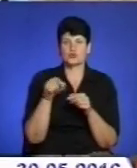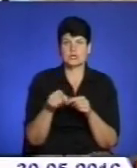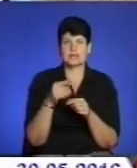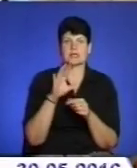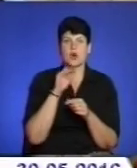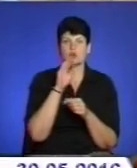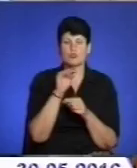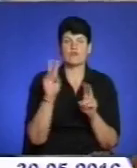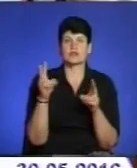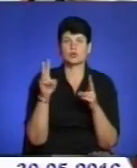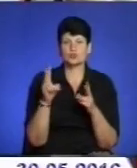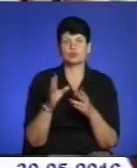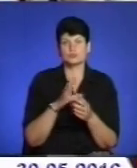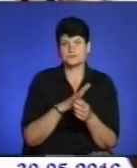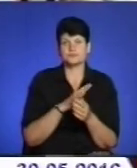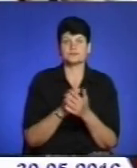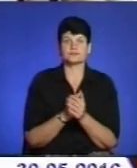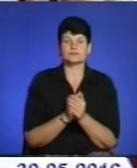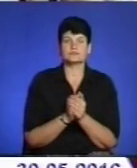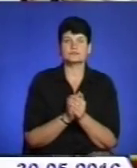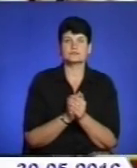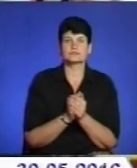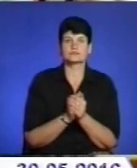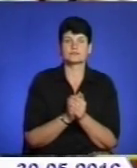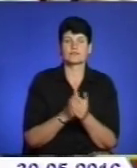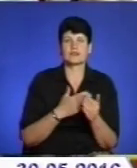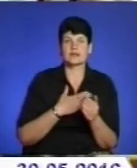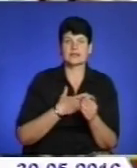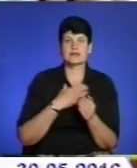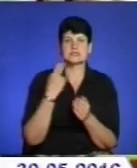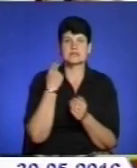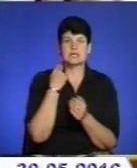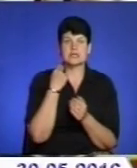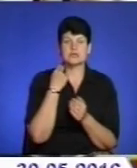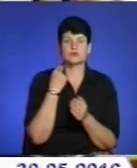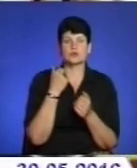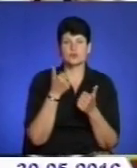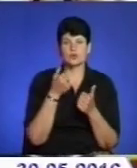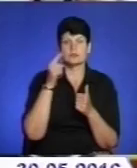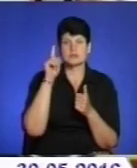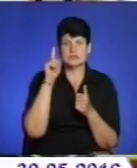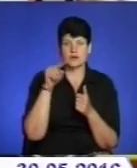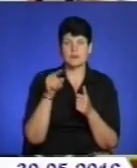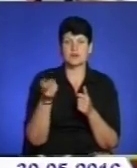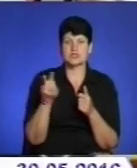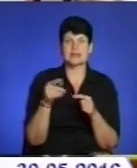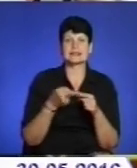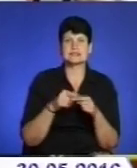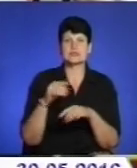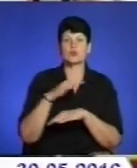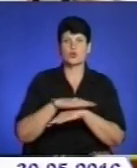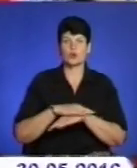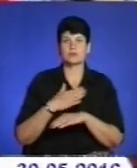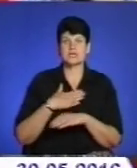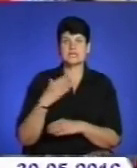інколи, коли є час. Я з англійської, добре її знаю, прийшла на цей урок, тому що цікаво